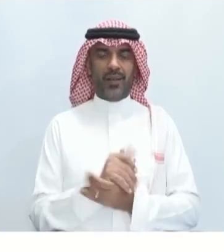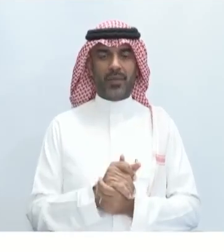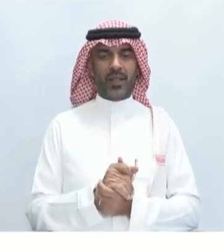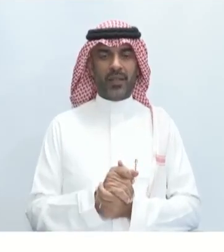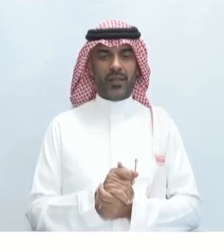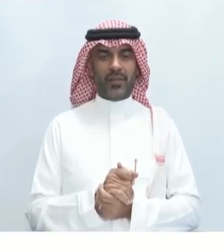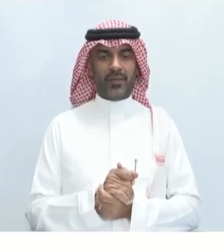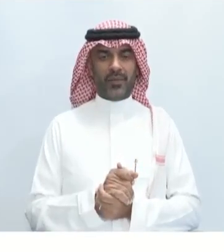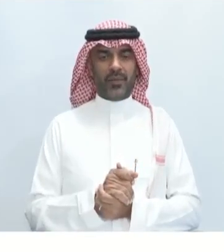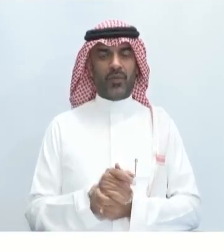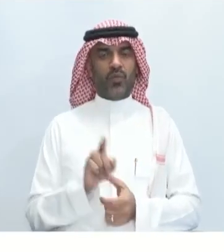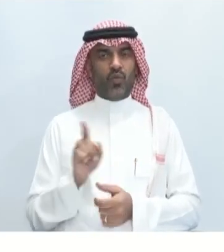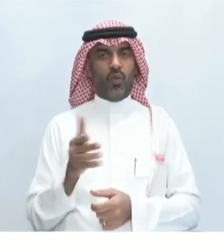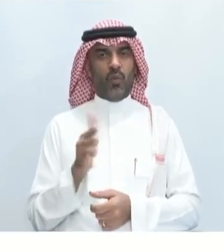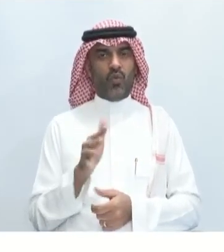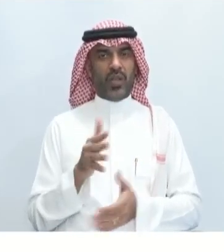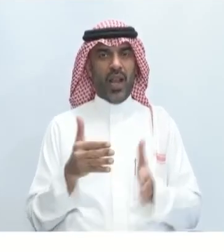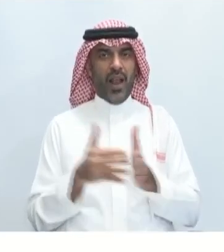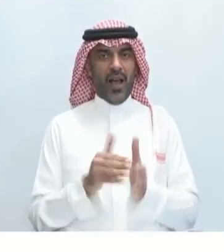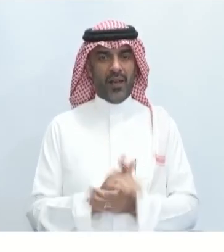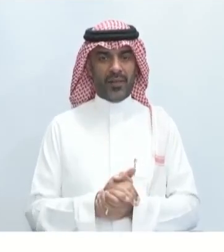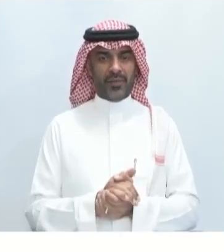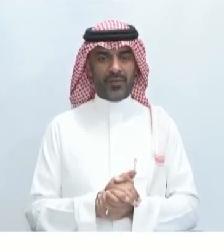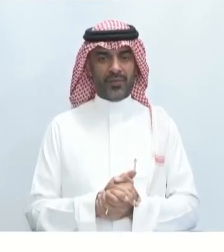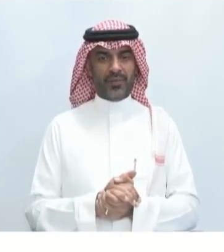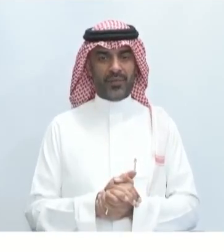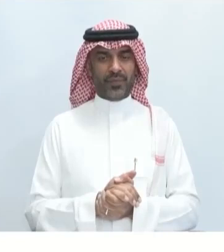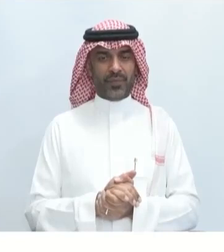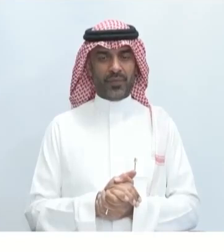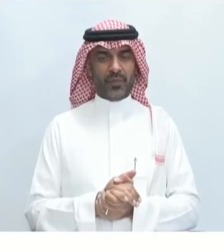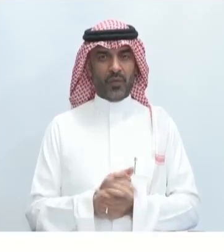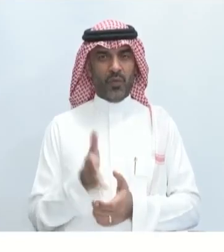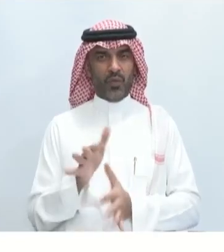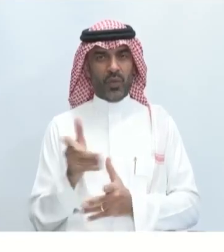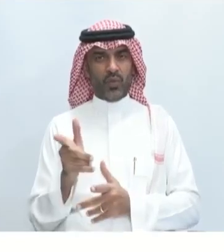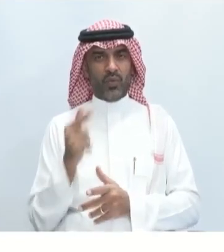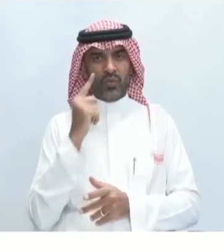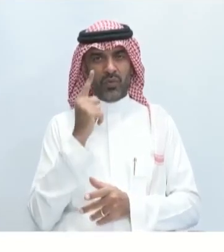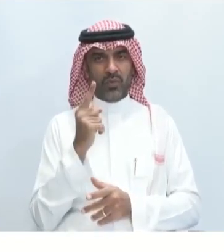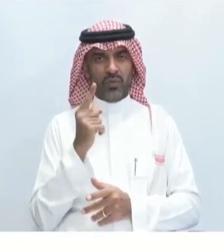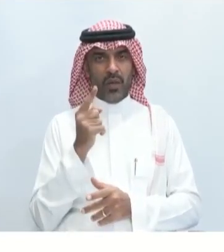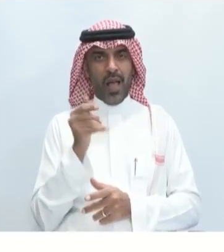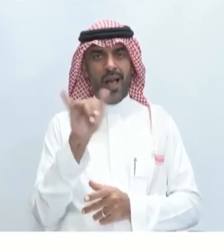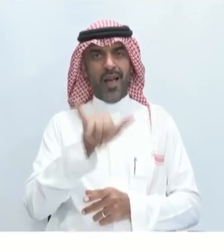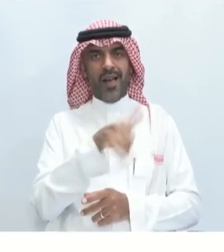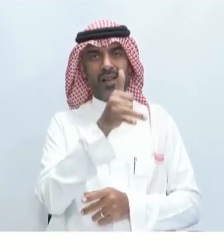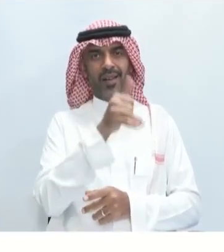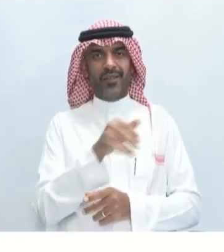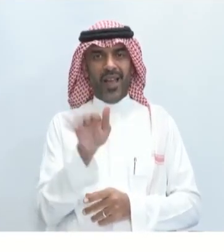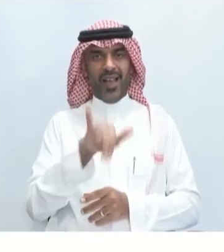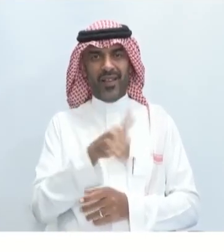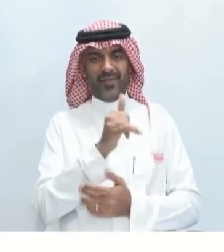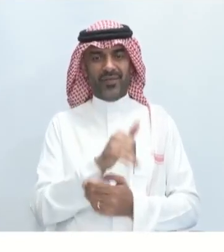الافعال الخمسه هو معتل الاخر هو معتل باي حرف تاملوا معتل بحرف